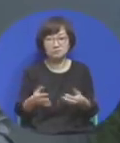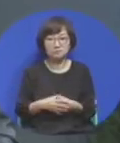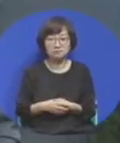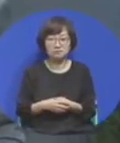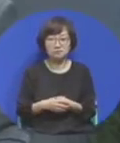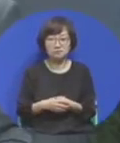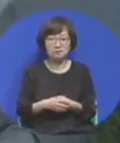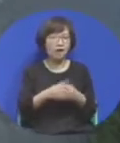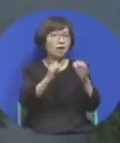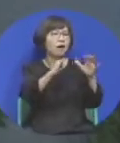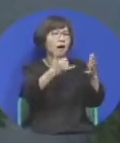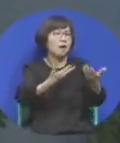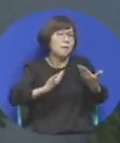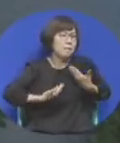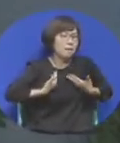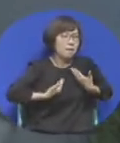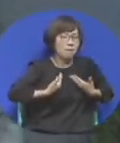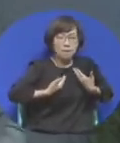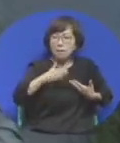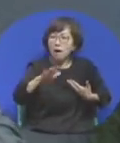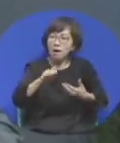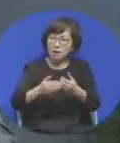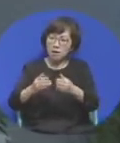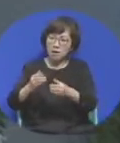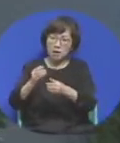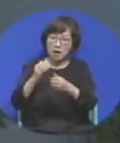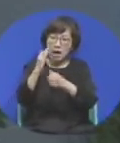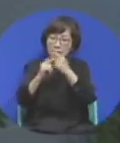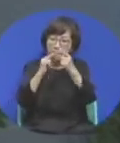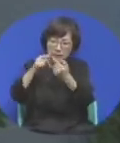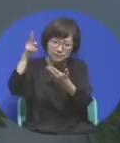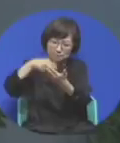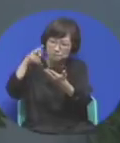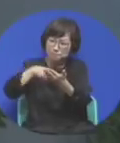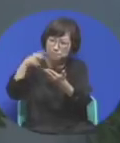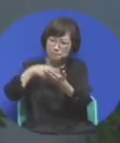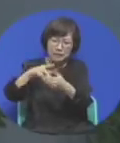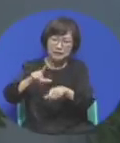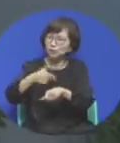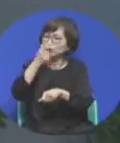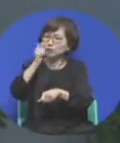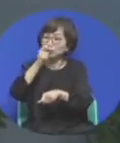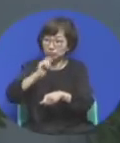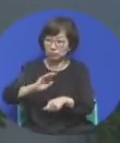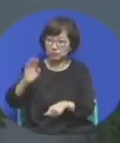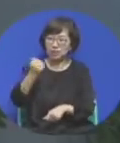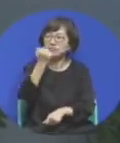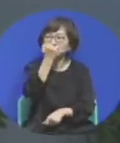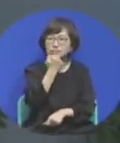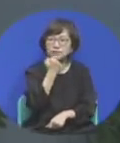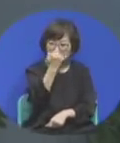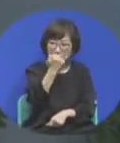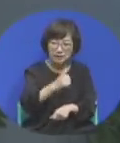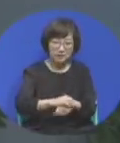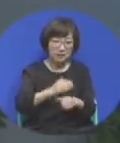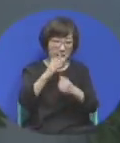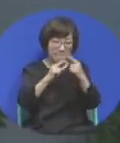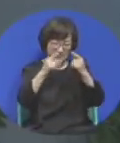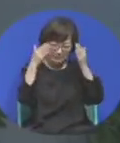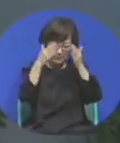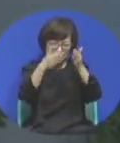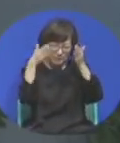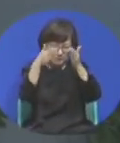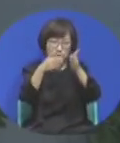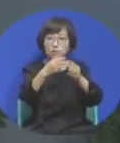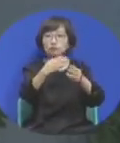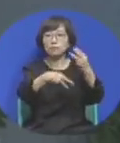세상이 그렇게 할 게 많은데 어떻게 메시지만 붙잡고 있습니까? 걔들이 전부 1등하고 있습니다. And you say, but there's so much to do in the world. How can you just constantly